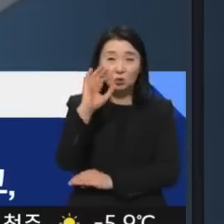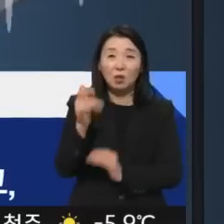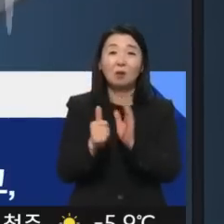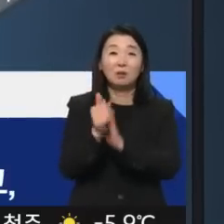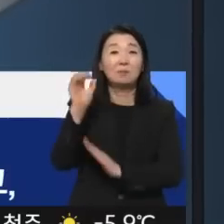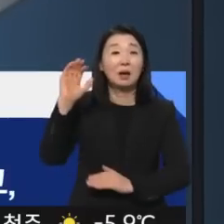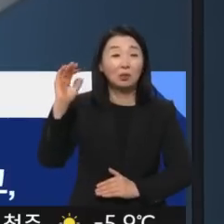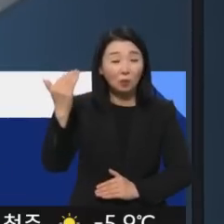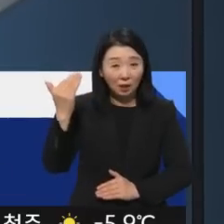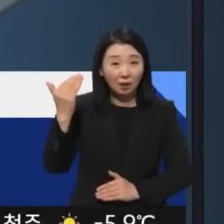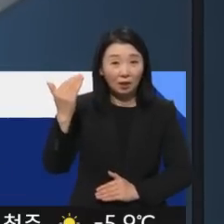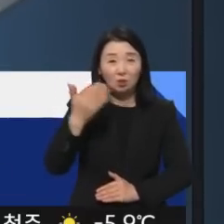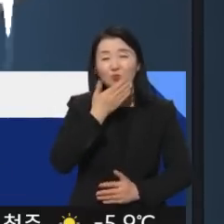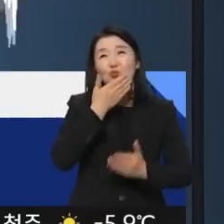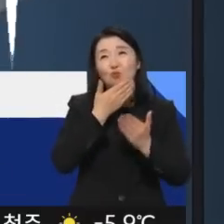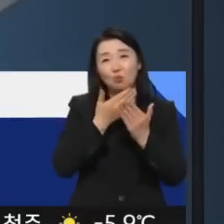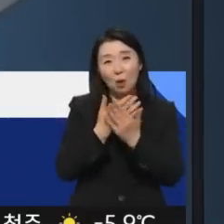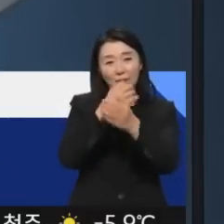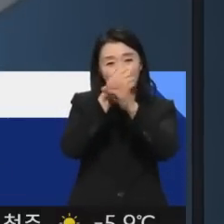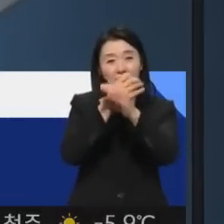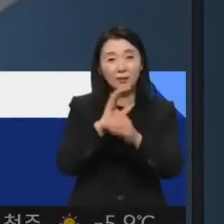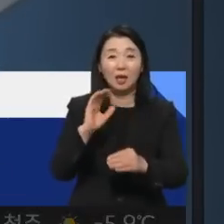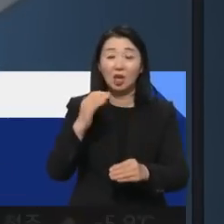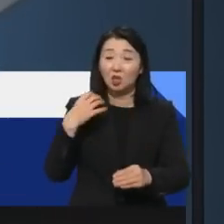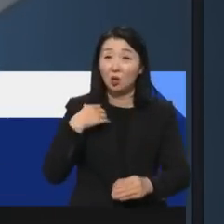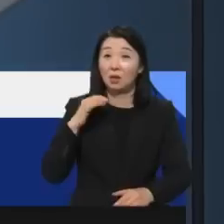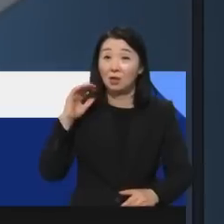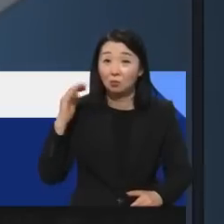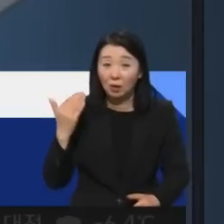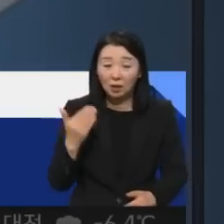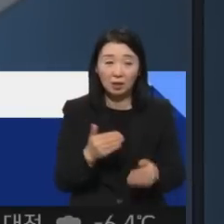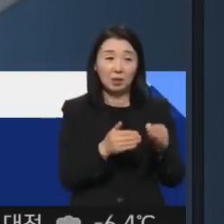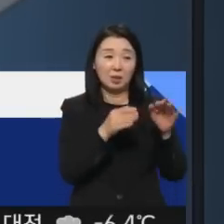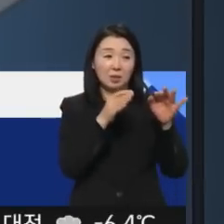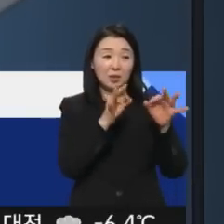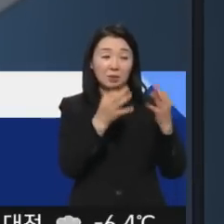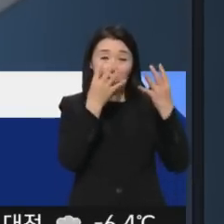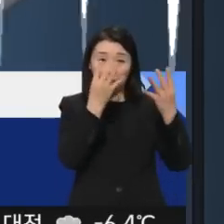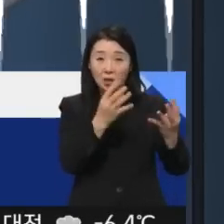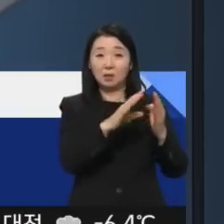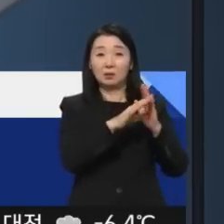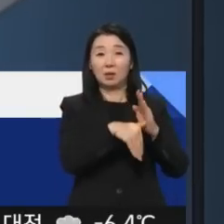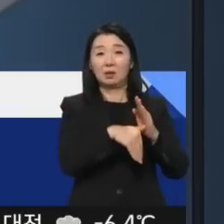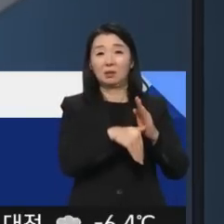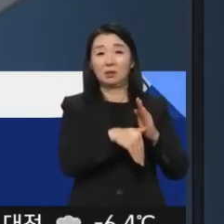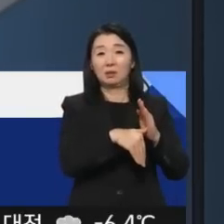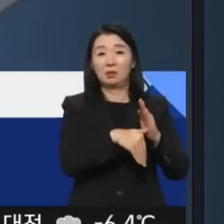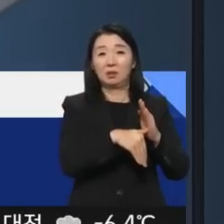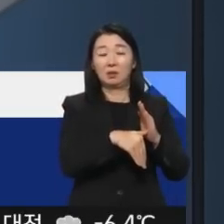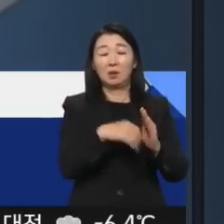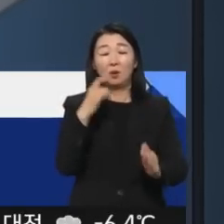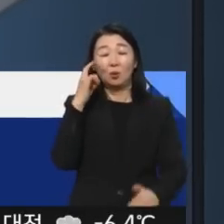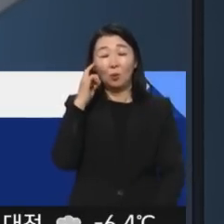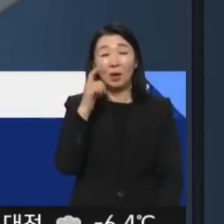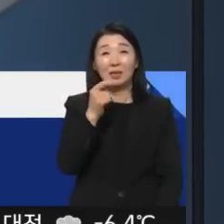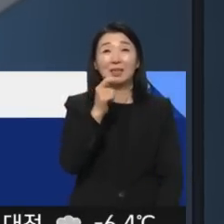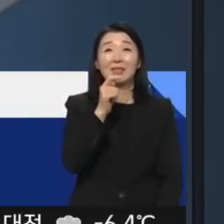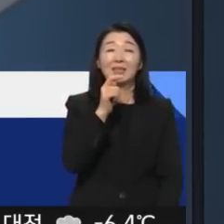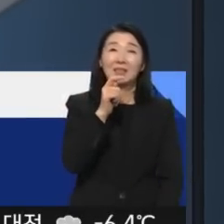되고 일종의 등대의 역할을 하는 것이거든요. 예, 예. 그래서 김경수 지사가 나오면은 김경수 지사는 특혜 기반으로